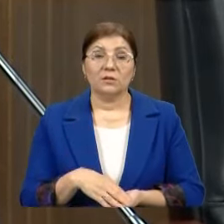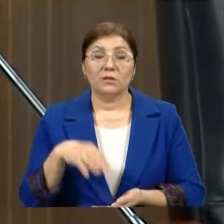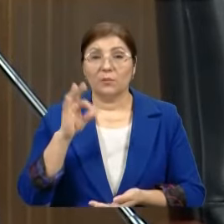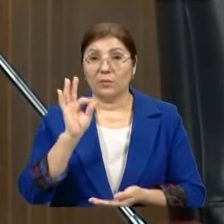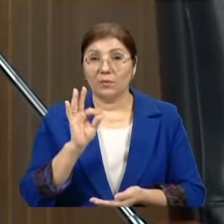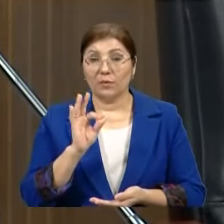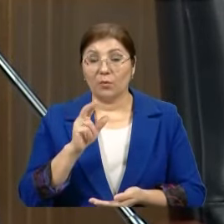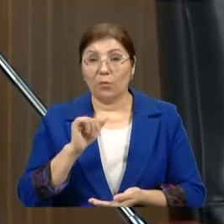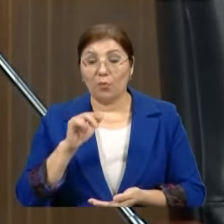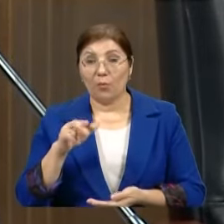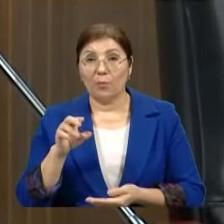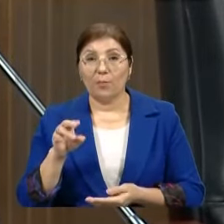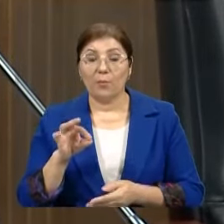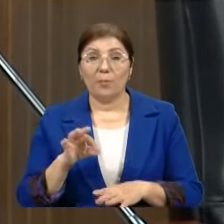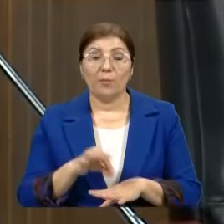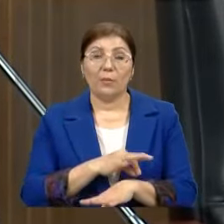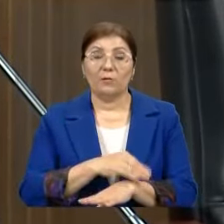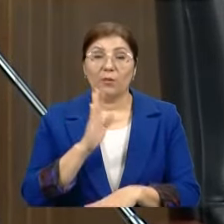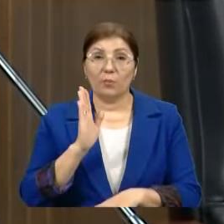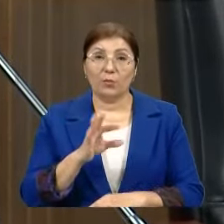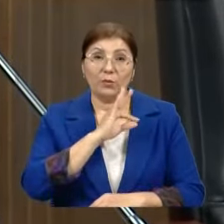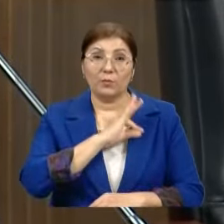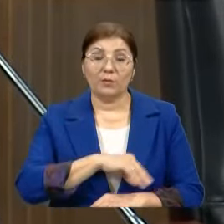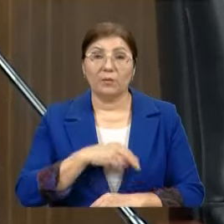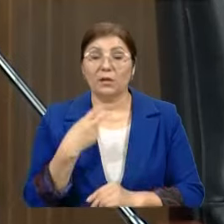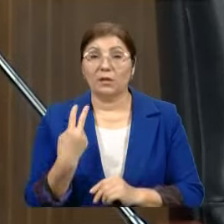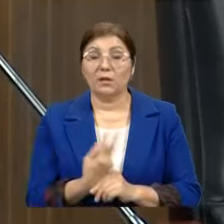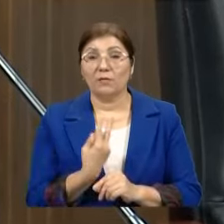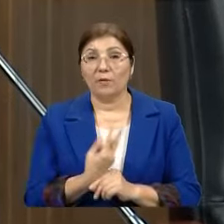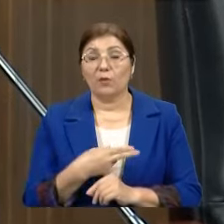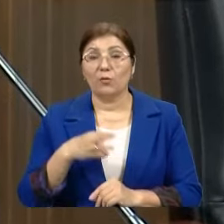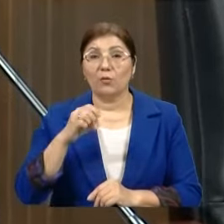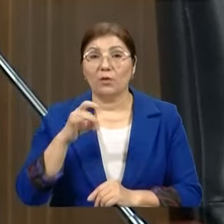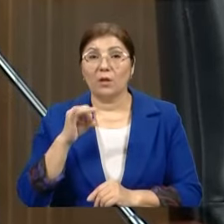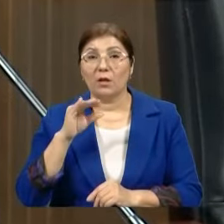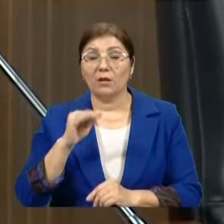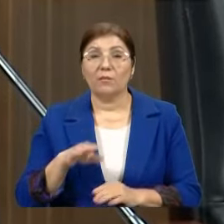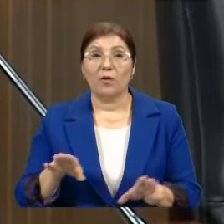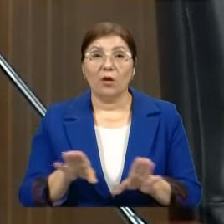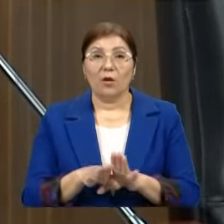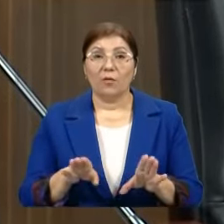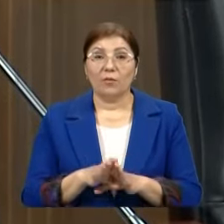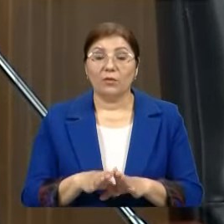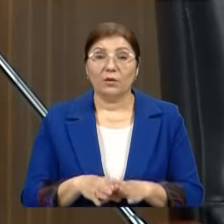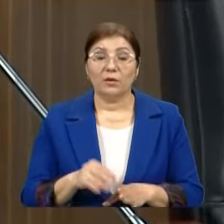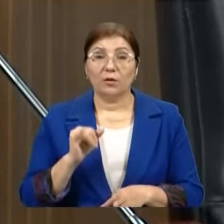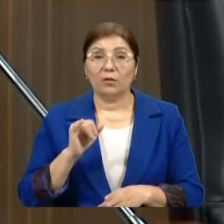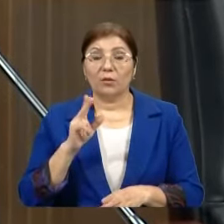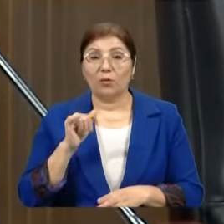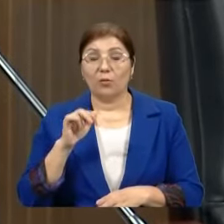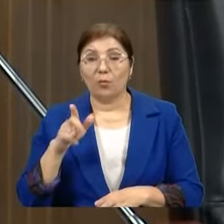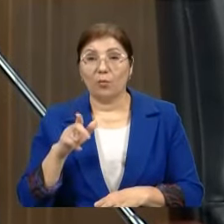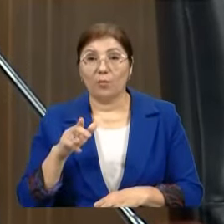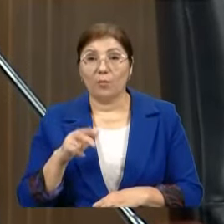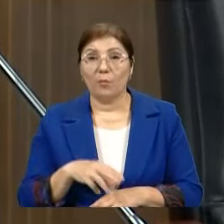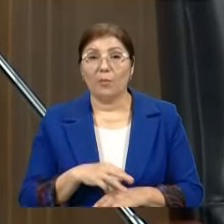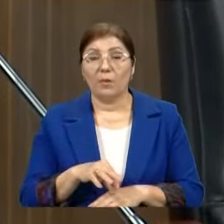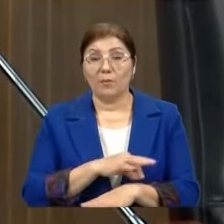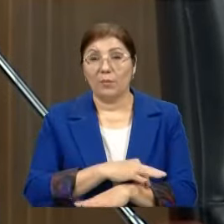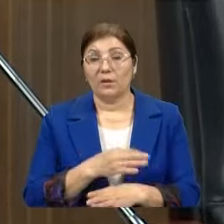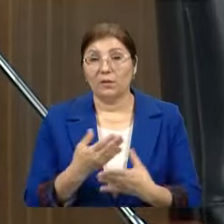потребления свыше 10 кубометров будет применяться двойной тариф. Необходимо отметить, что вот эти вот кубометры, которые только что были